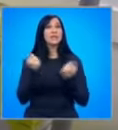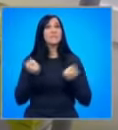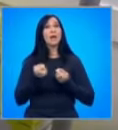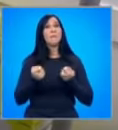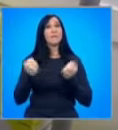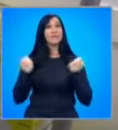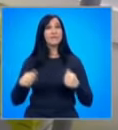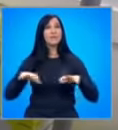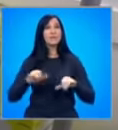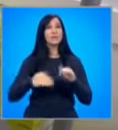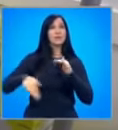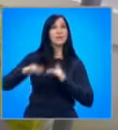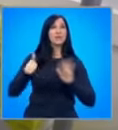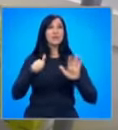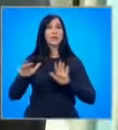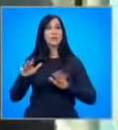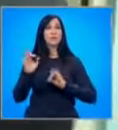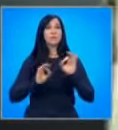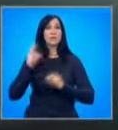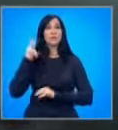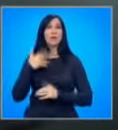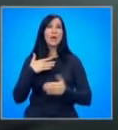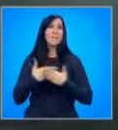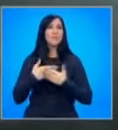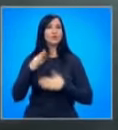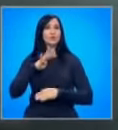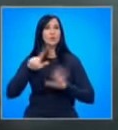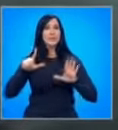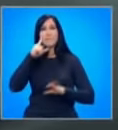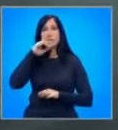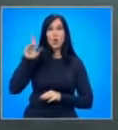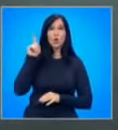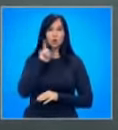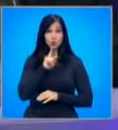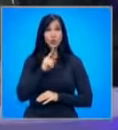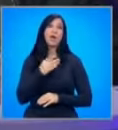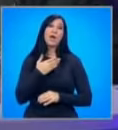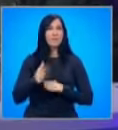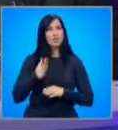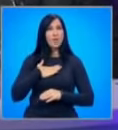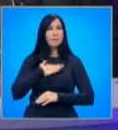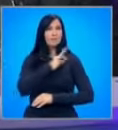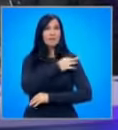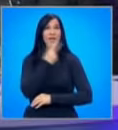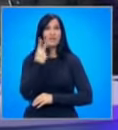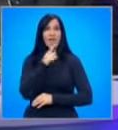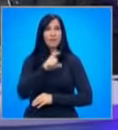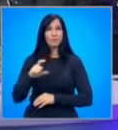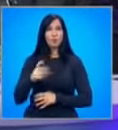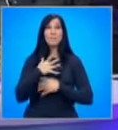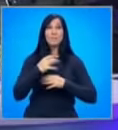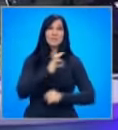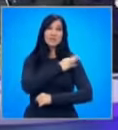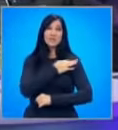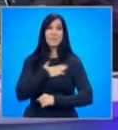здравните власти. Над 69% от французите или близо 47 милиона души вече са вакцинирани с две дози. Без ваксини